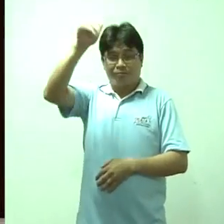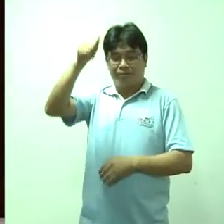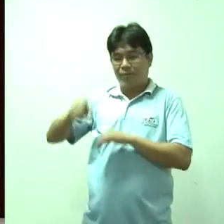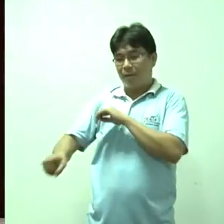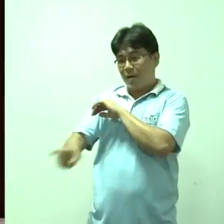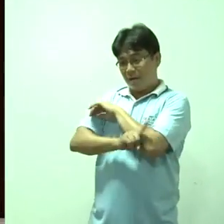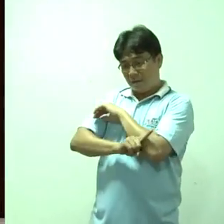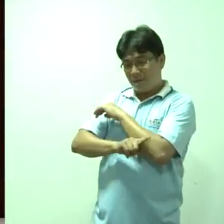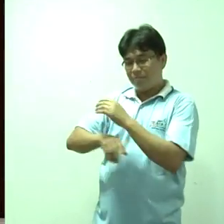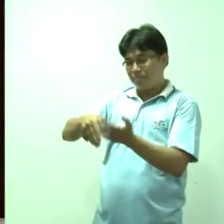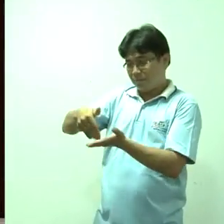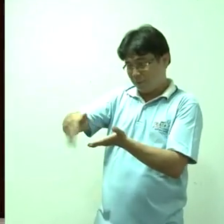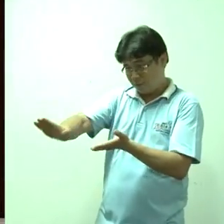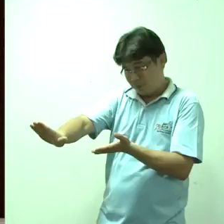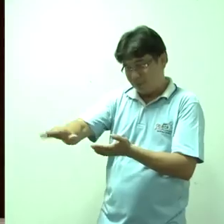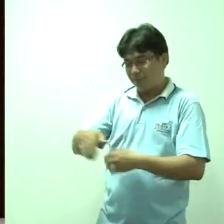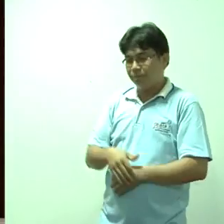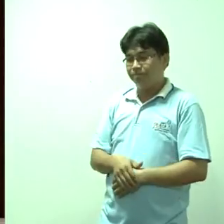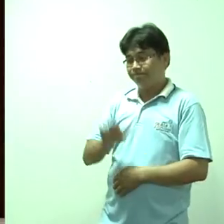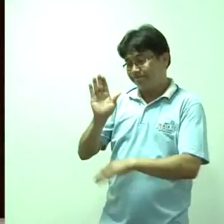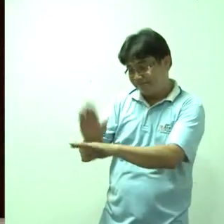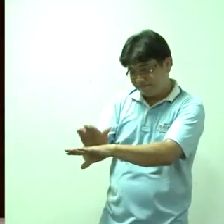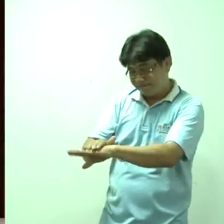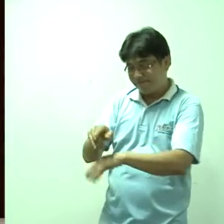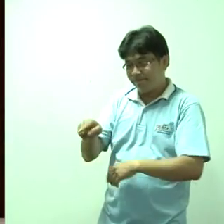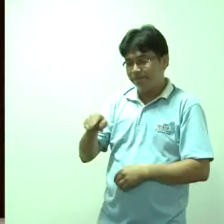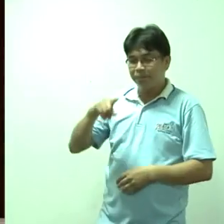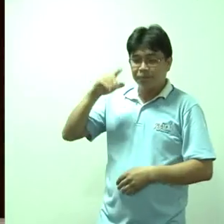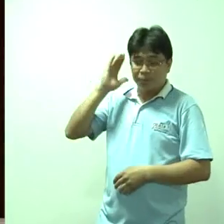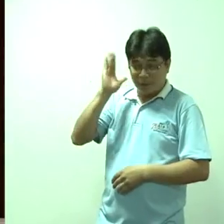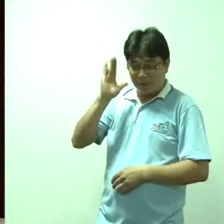วยทั้งคู่จึงถูกพระเจ้